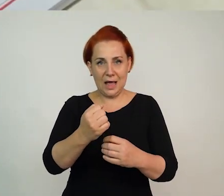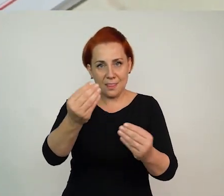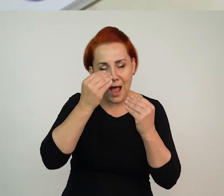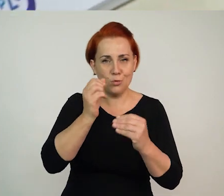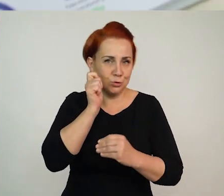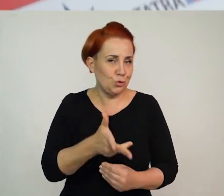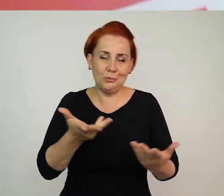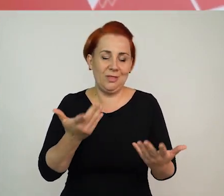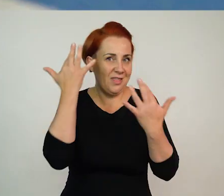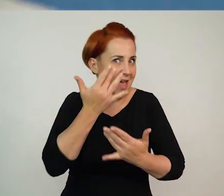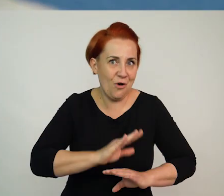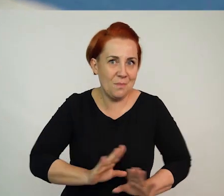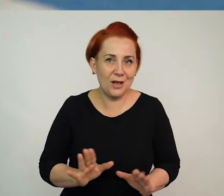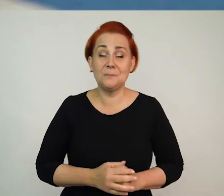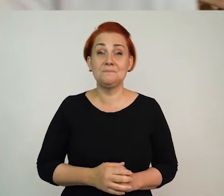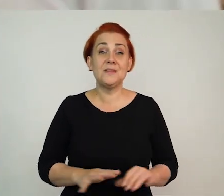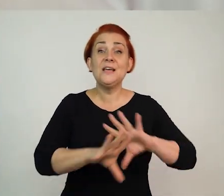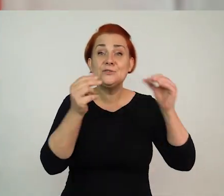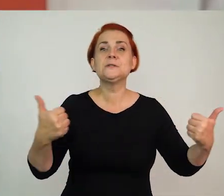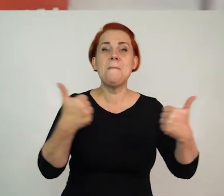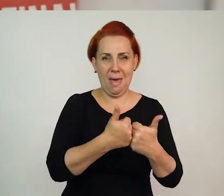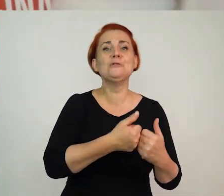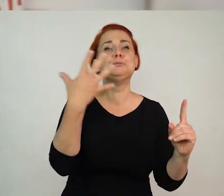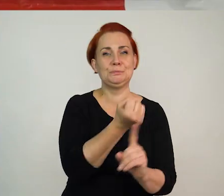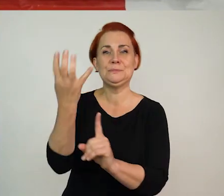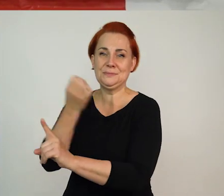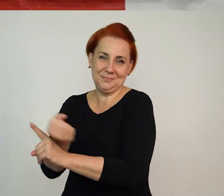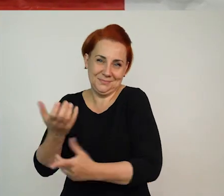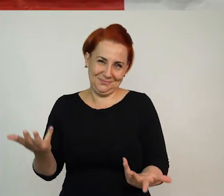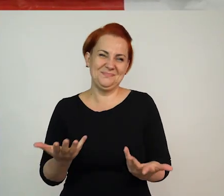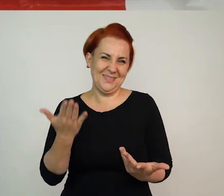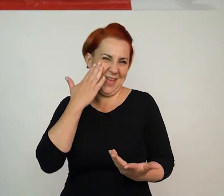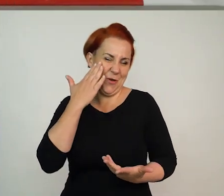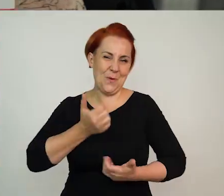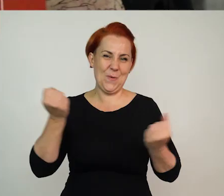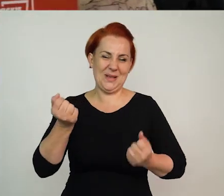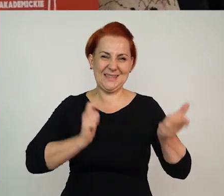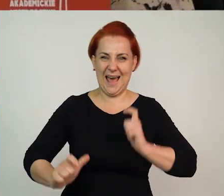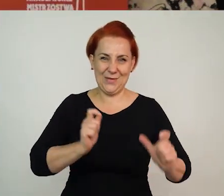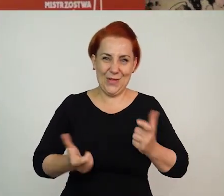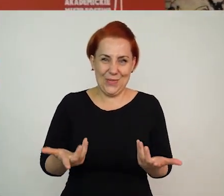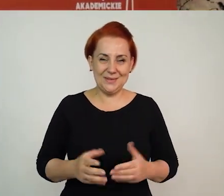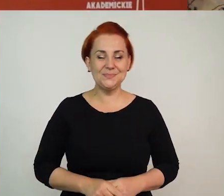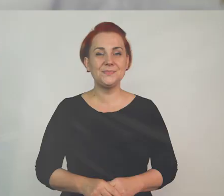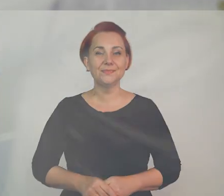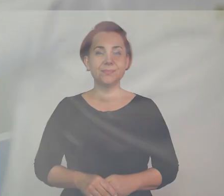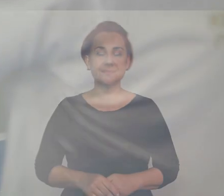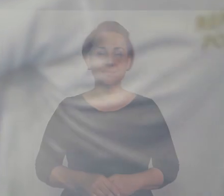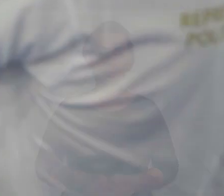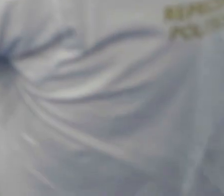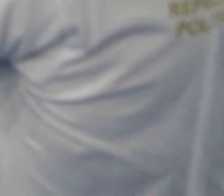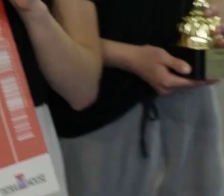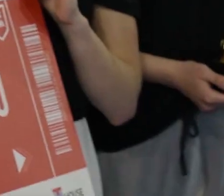sobą każdego dnia. Graliśmy wszystkie mecze, które graliśmy, więc chyba nie możemy być bardziej zadowoleni niż teraz. Natalia